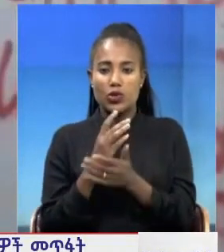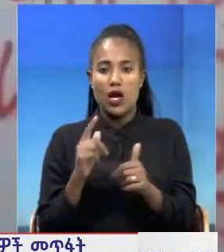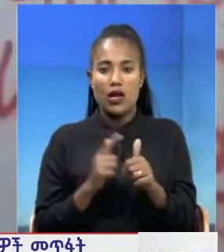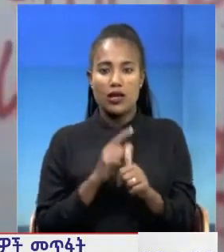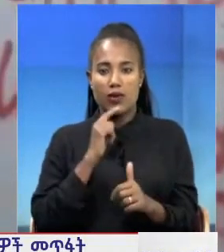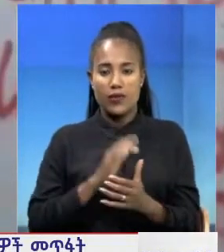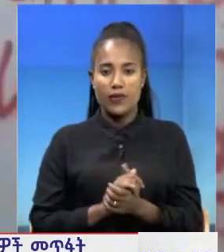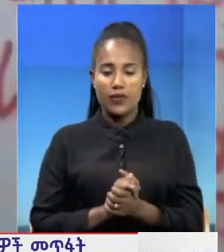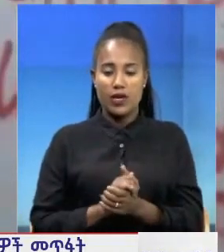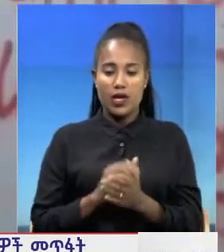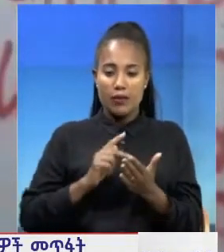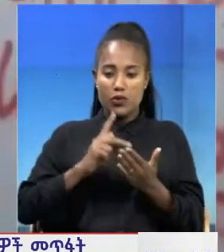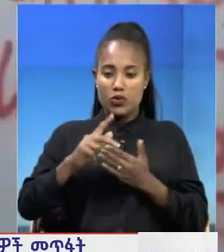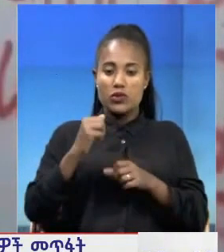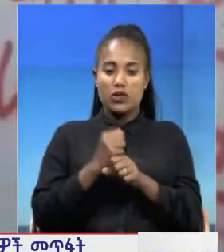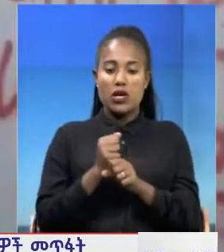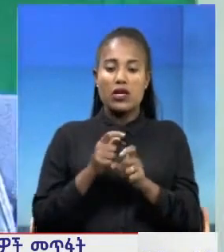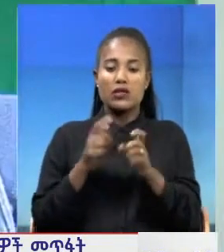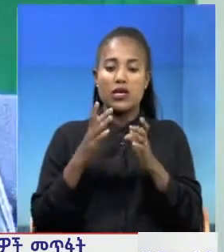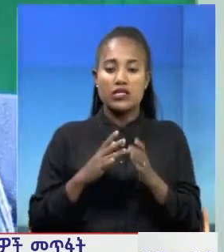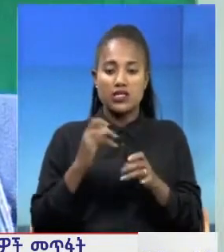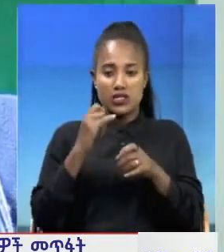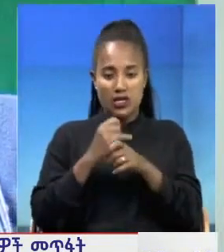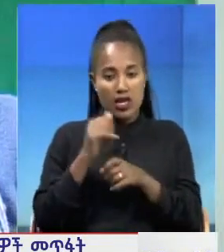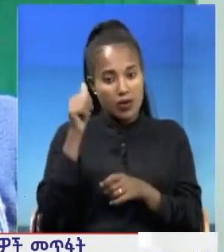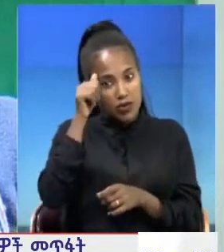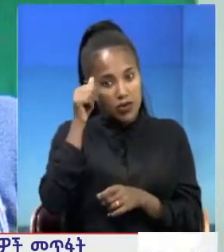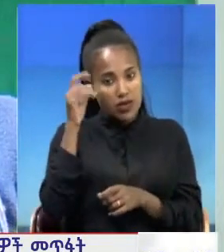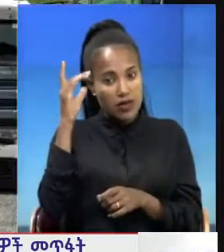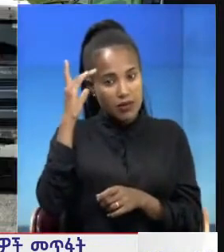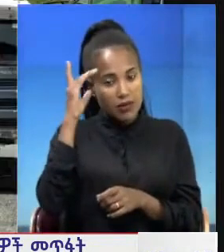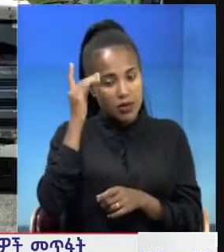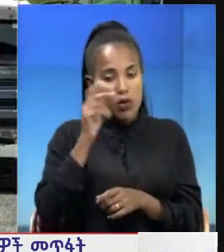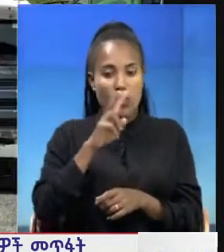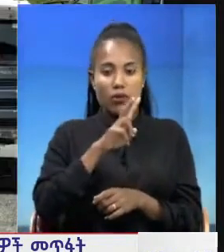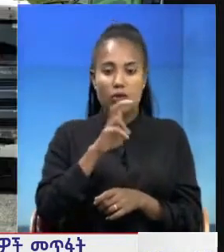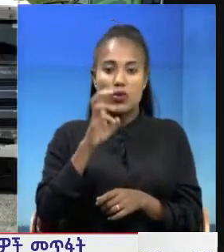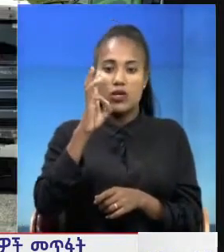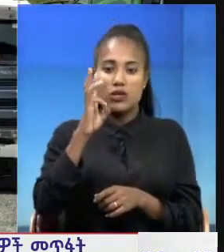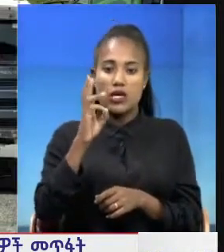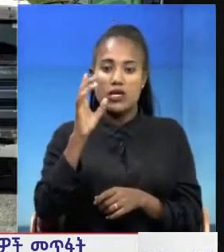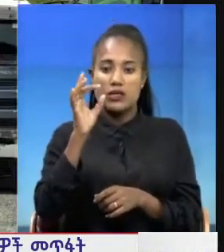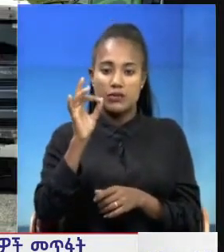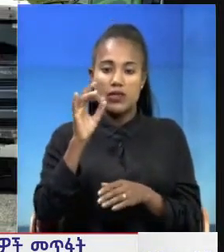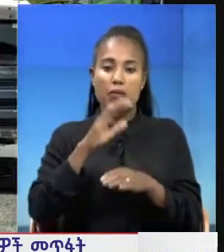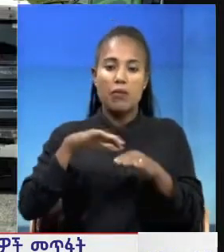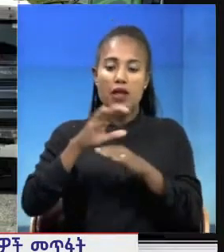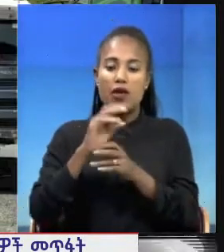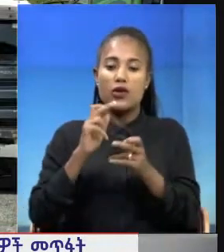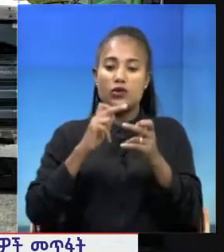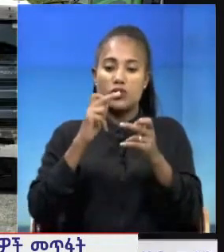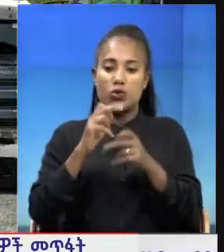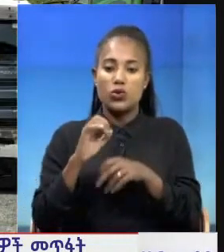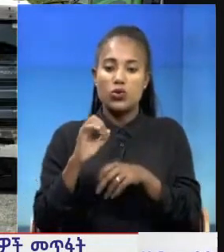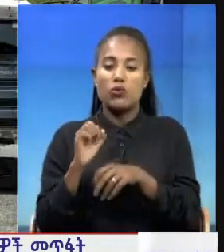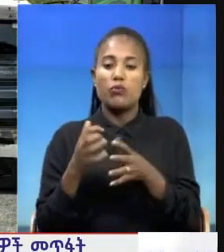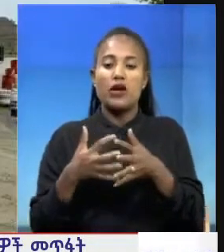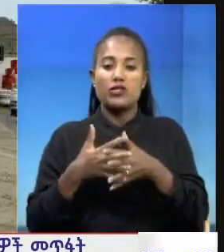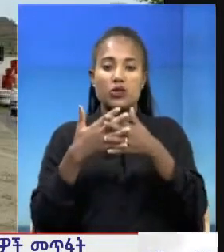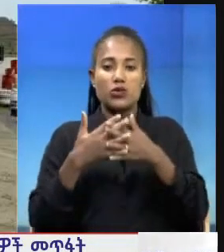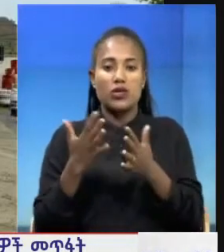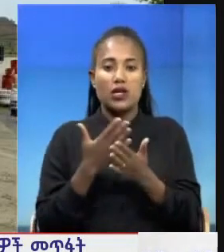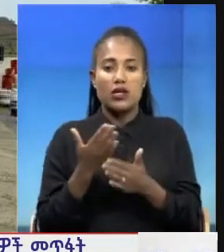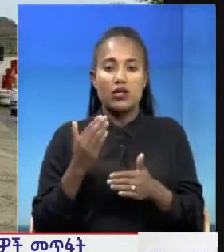አንዱ ነው። የፕሮጀክቱ ስራ አስኪያጅ ኢንጂነር አብዱል ከሪም መሐመድ ከ268 በላይ የድርጅቱ ማሽነሪዎች